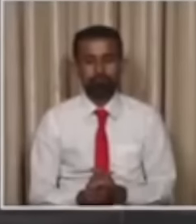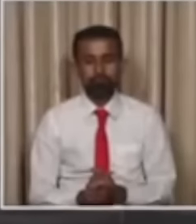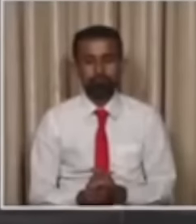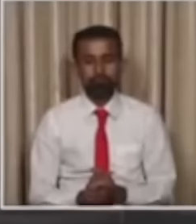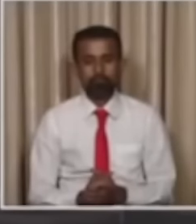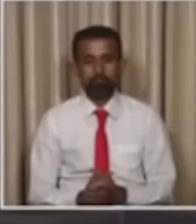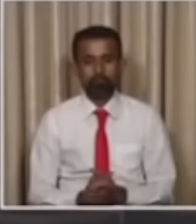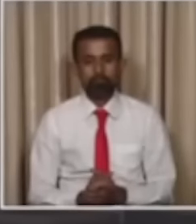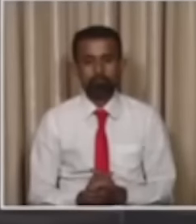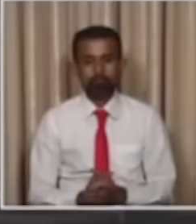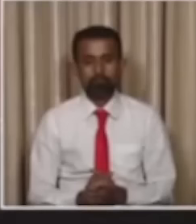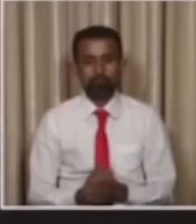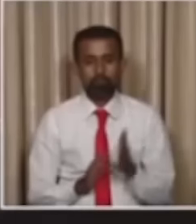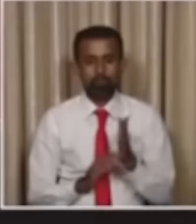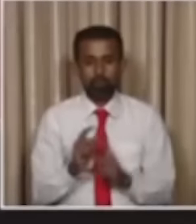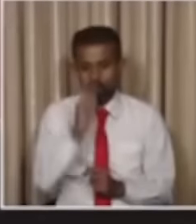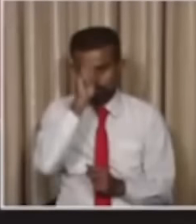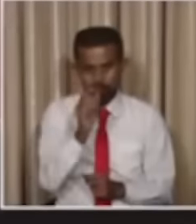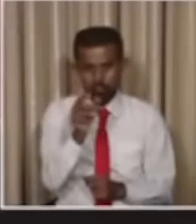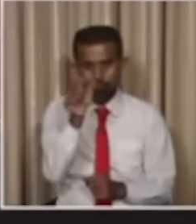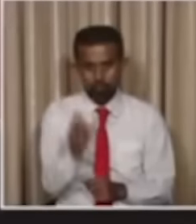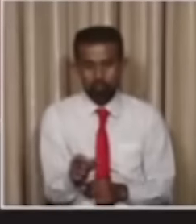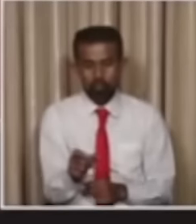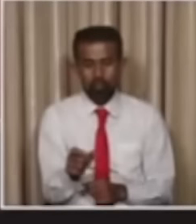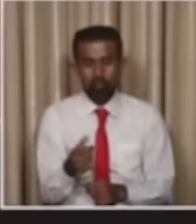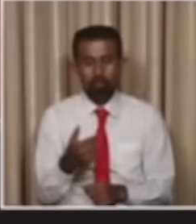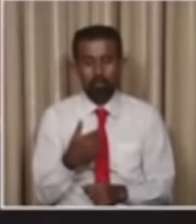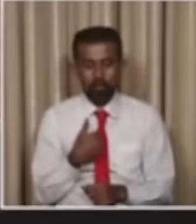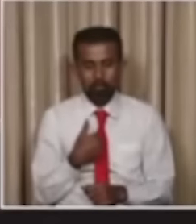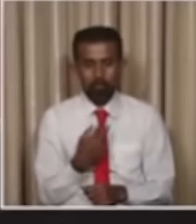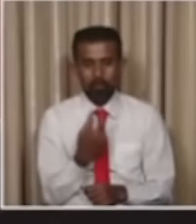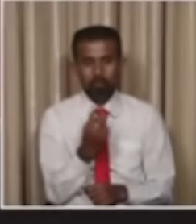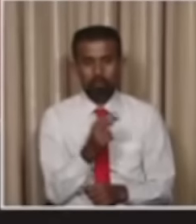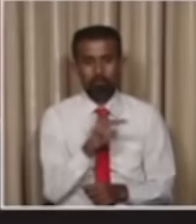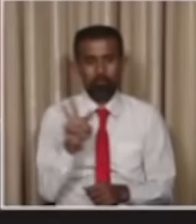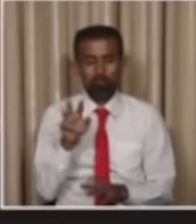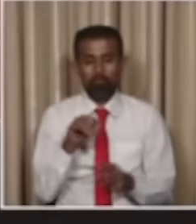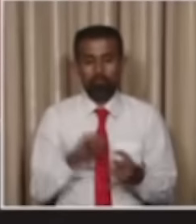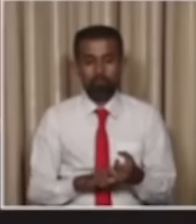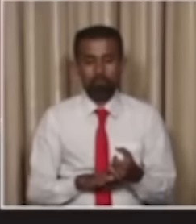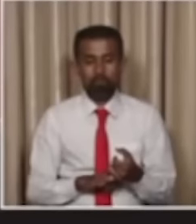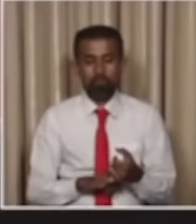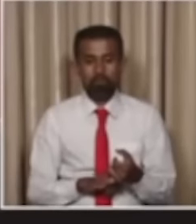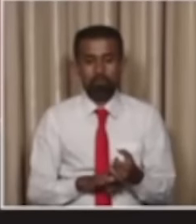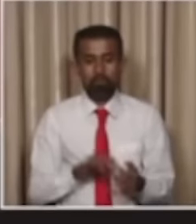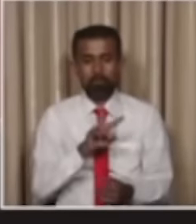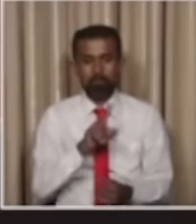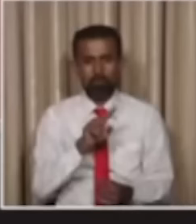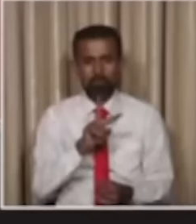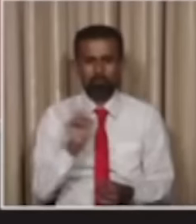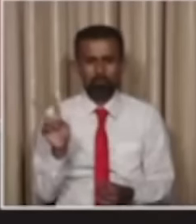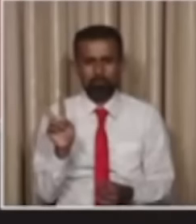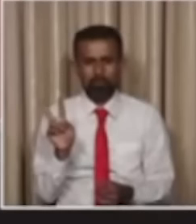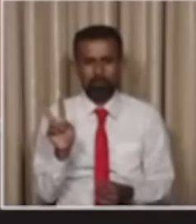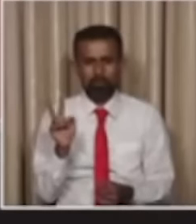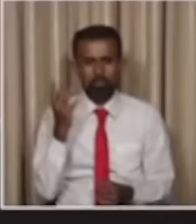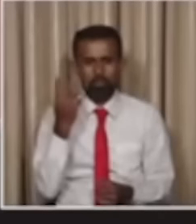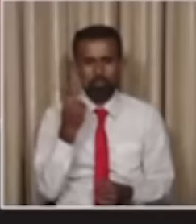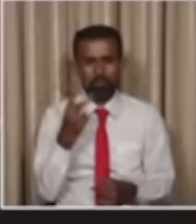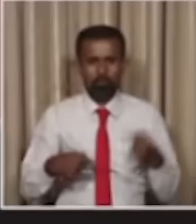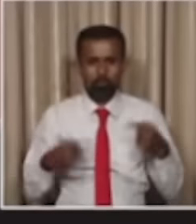ඉරසන් පෙරමතු. ගරු ඇමතුමනි, ඔබතුමා අර අපි 2023 සැප්තැම්බර් 21යි 22යි මේ පිළිබඳව